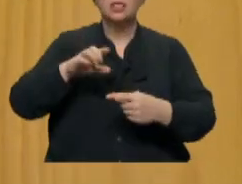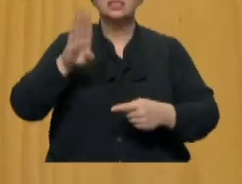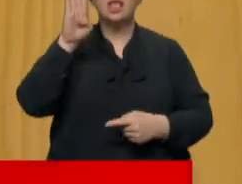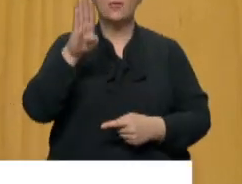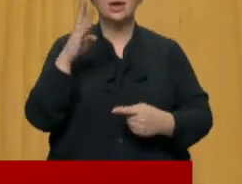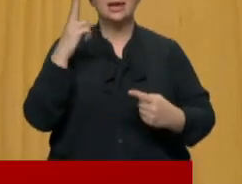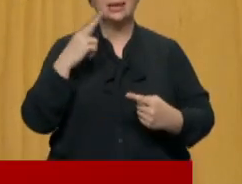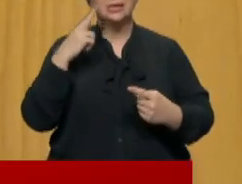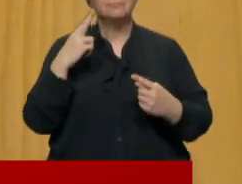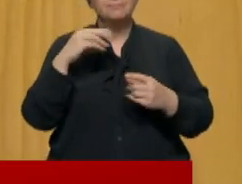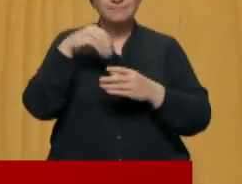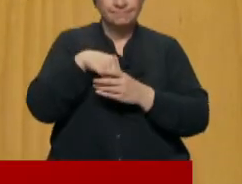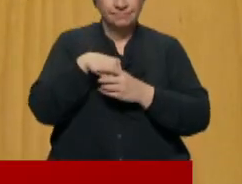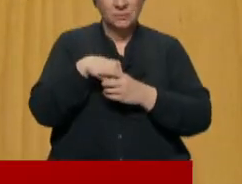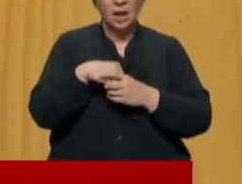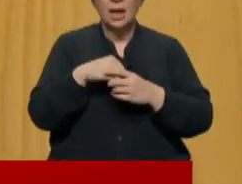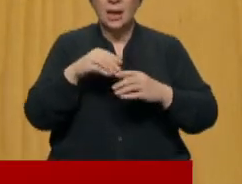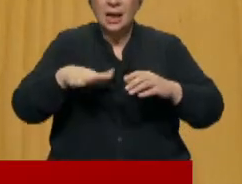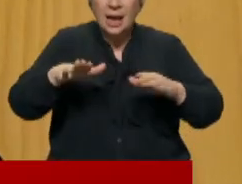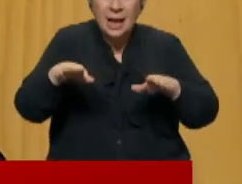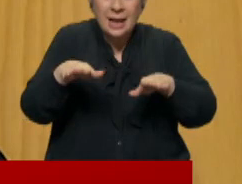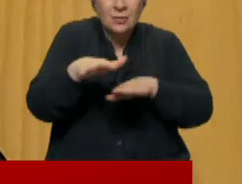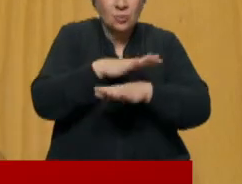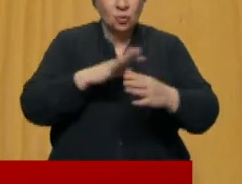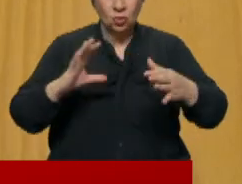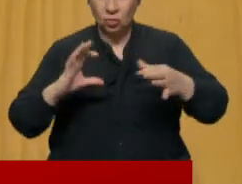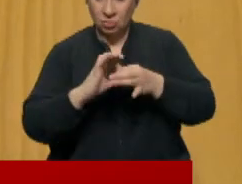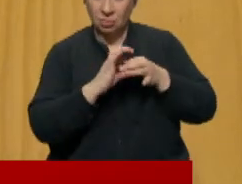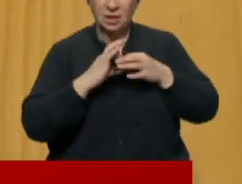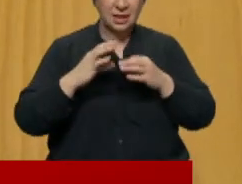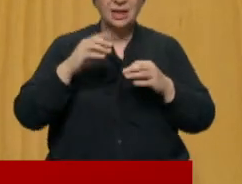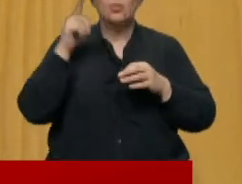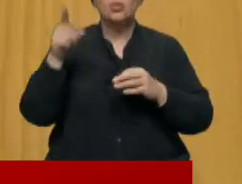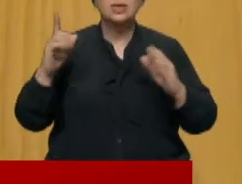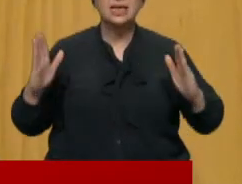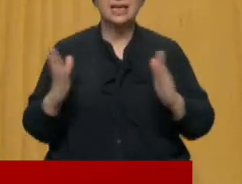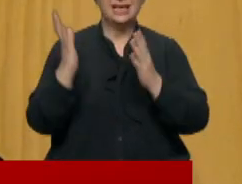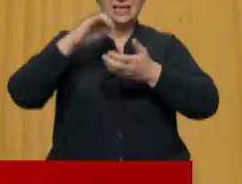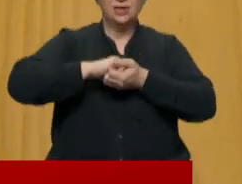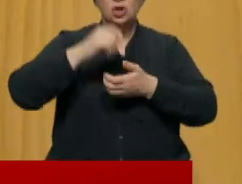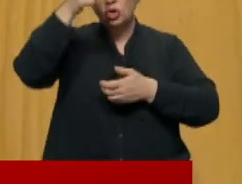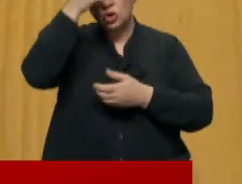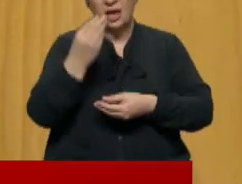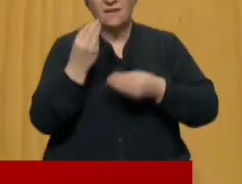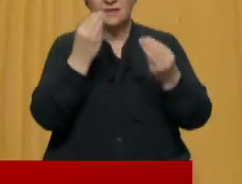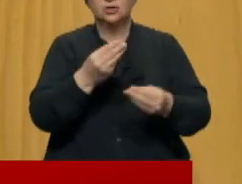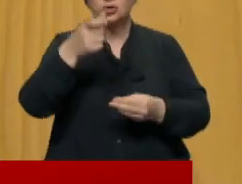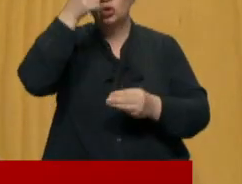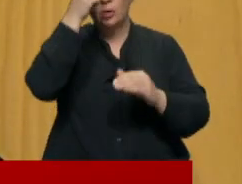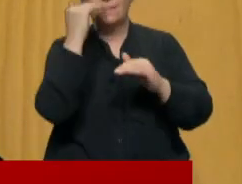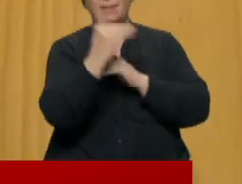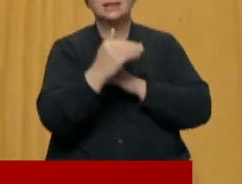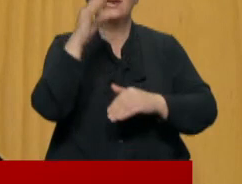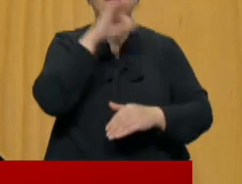demokratik nezaketin çatısını örmekten aciz kalan zillet ittifakının Türkiye'ye katacağı, Türk